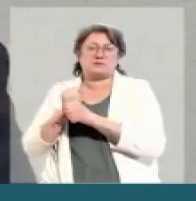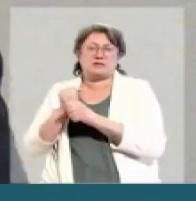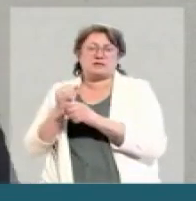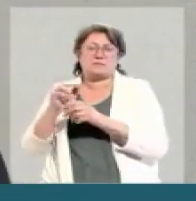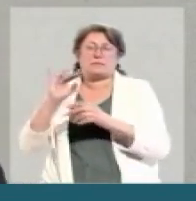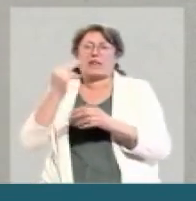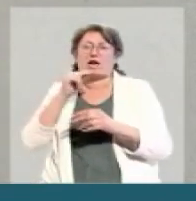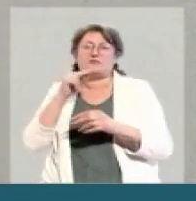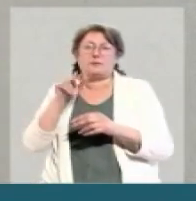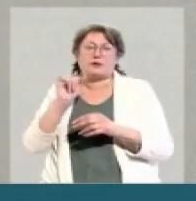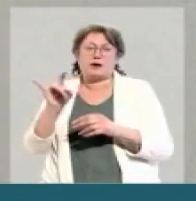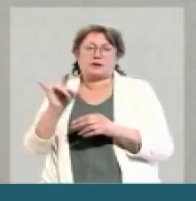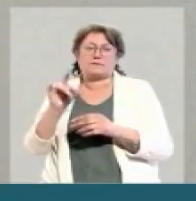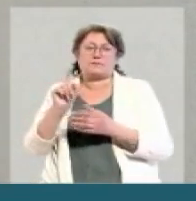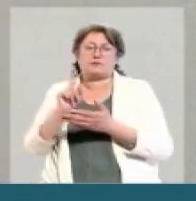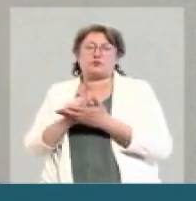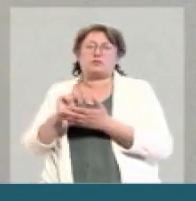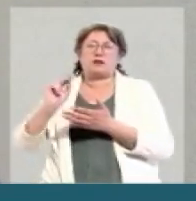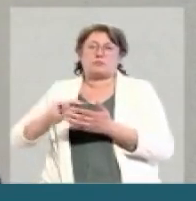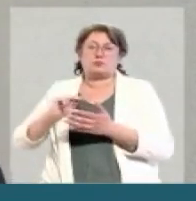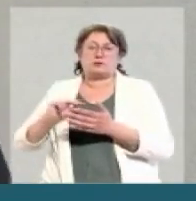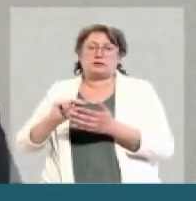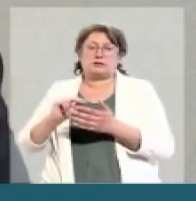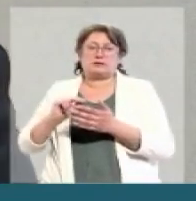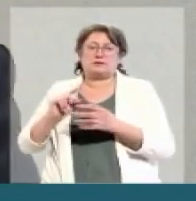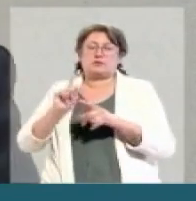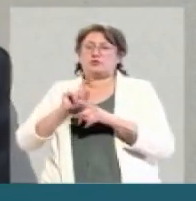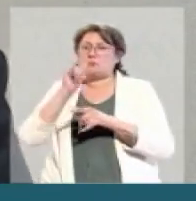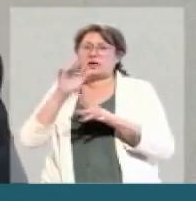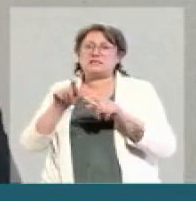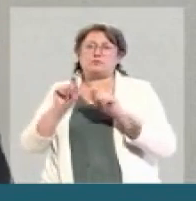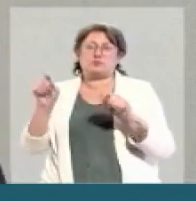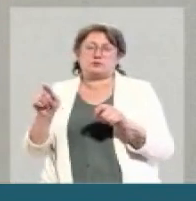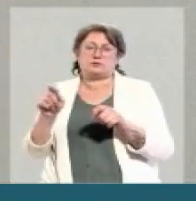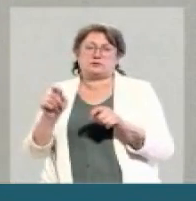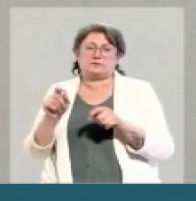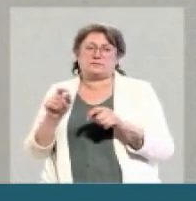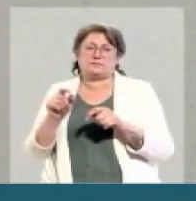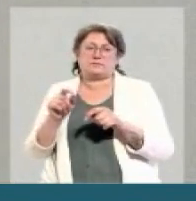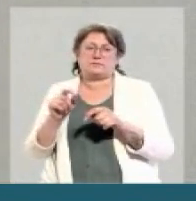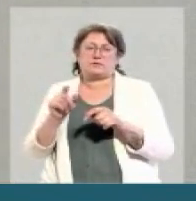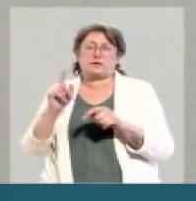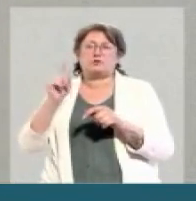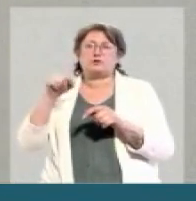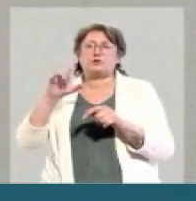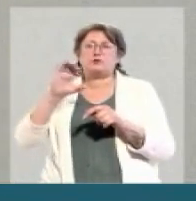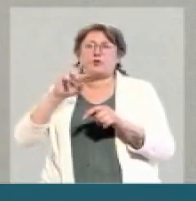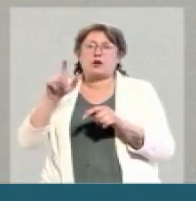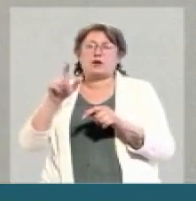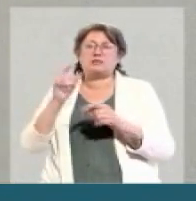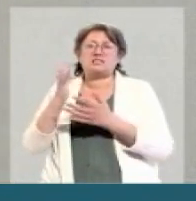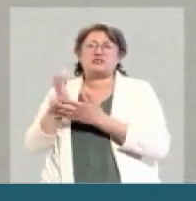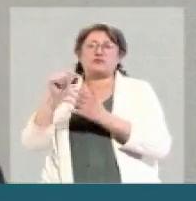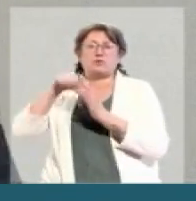качество пара, чтобы он заработал, тоже не могли запустить, потому что солесодержание сильно высокое